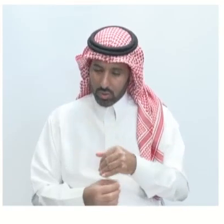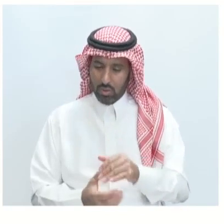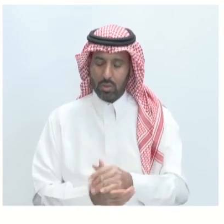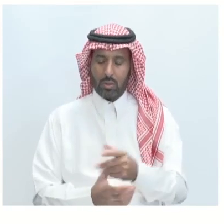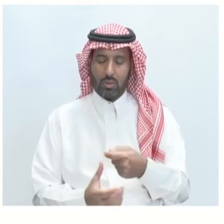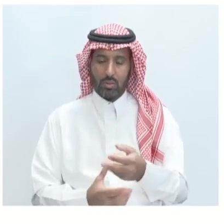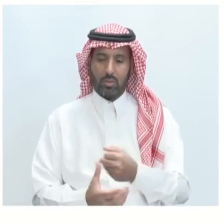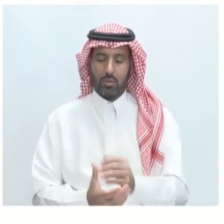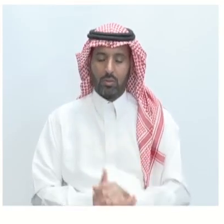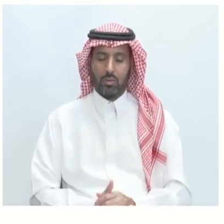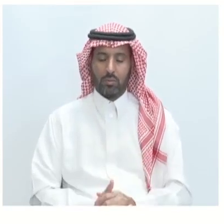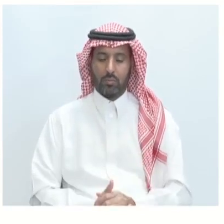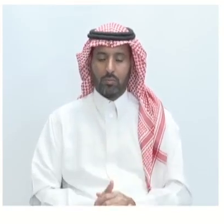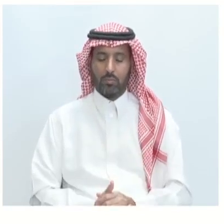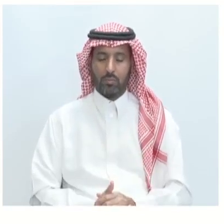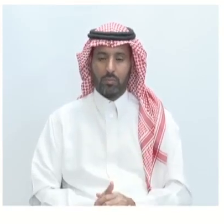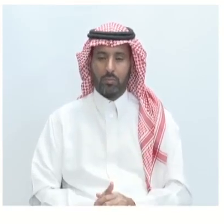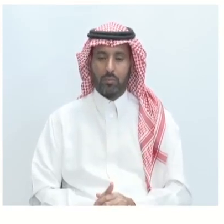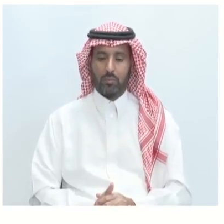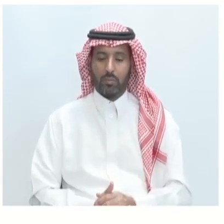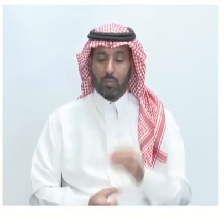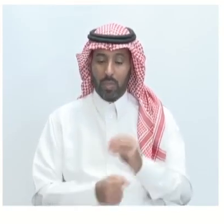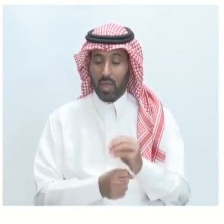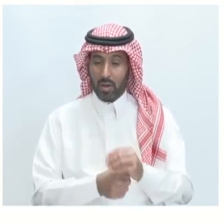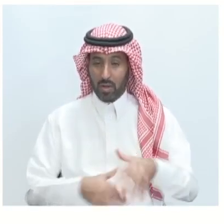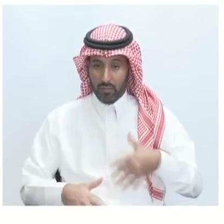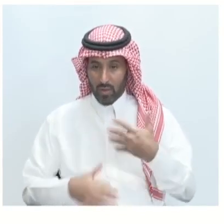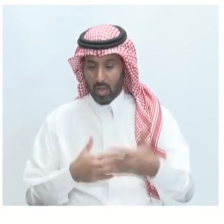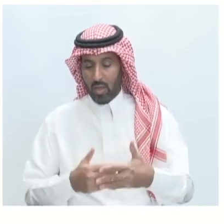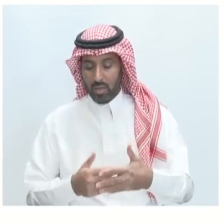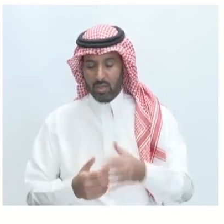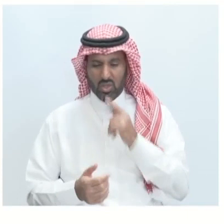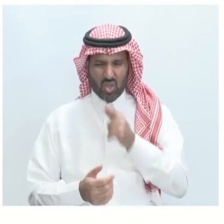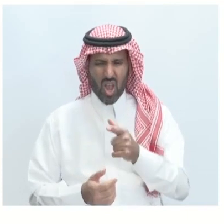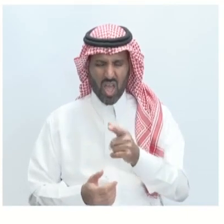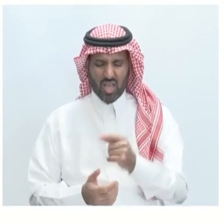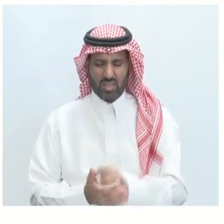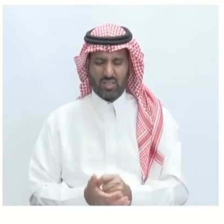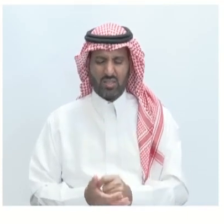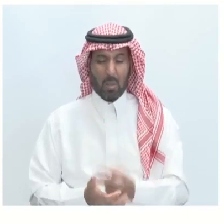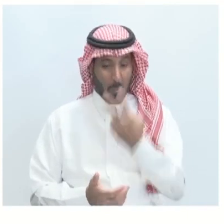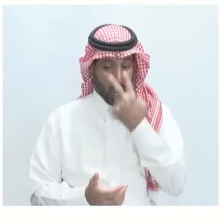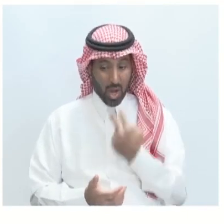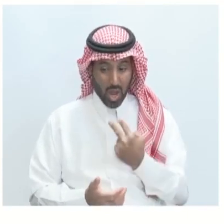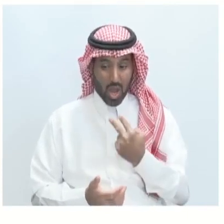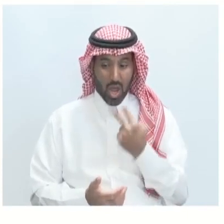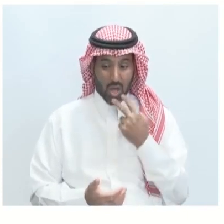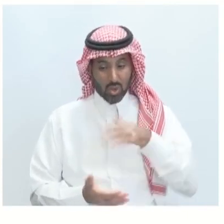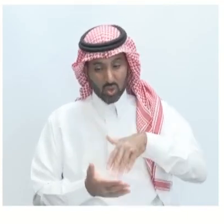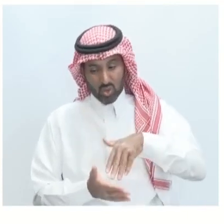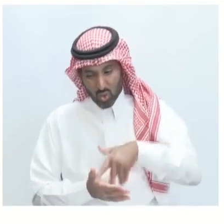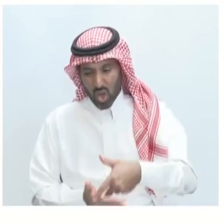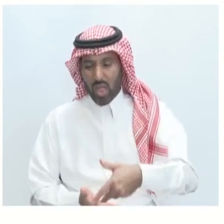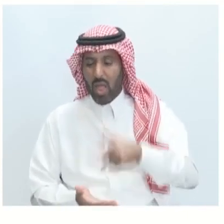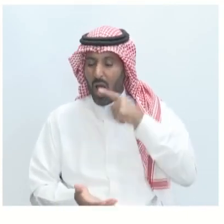يشتري اللعبه اذا المضاهر او مظاهر الانفعال صراخ بكاء سقوط على